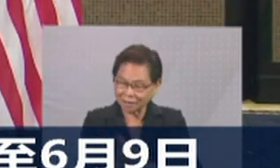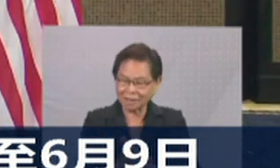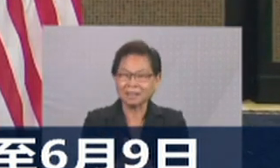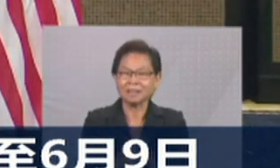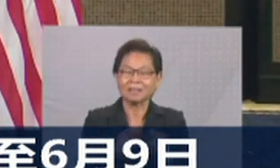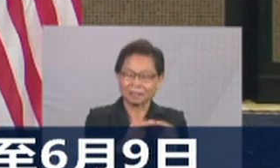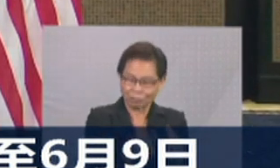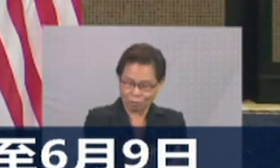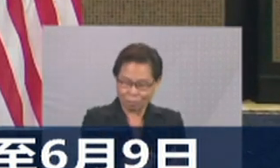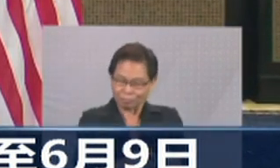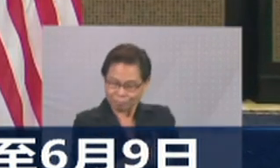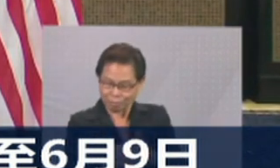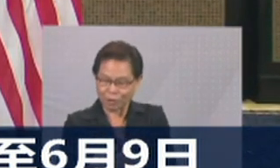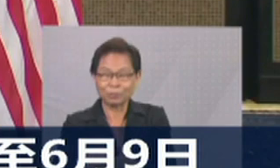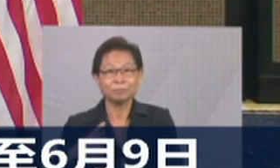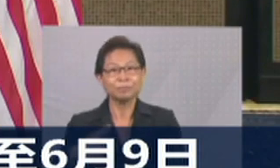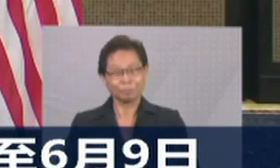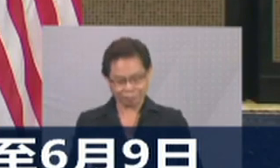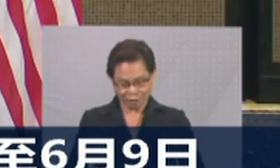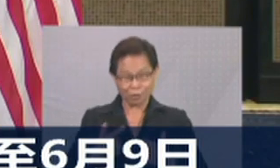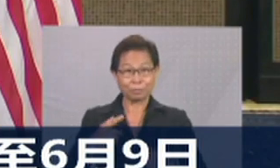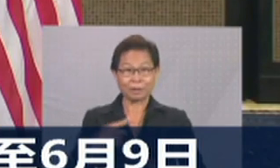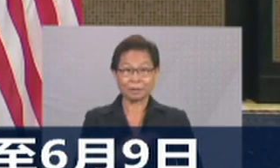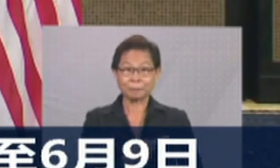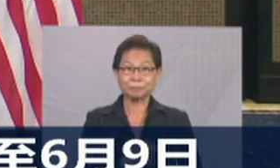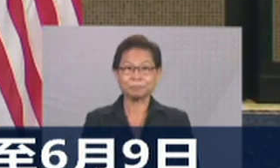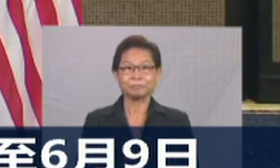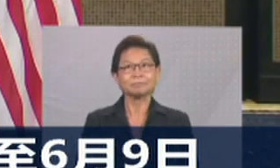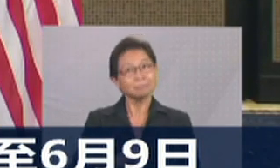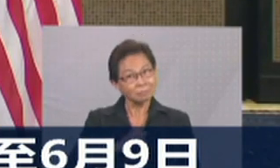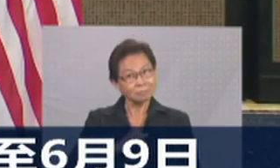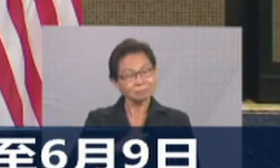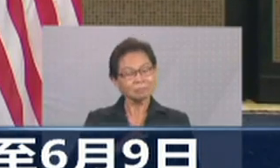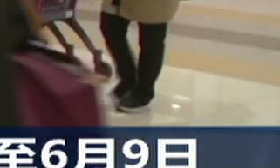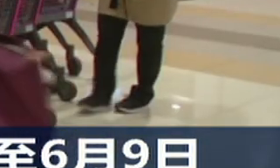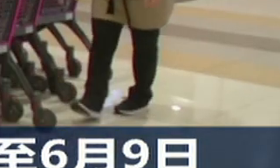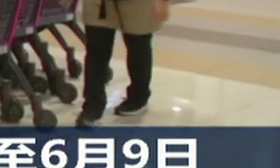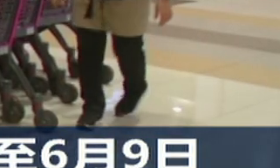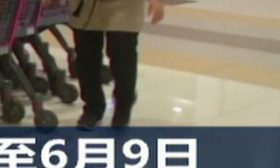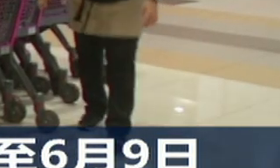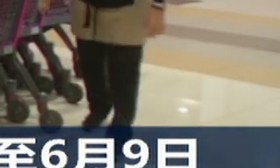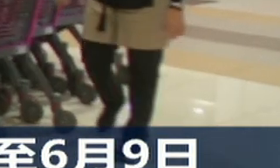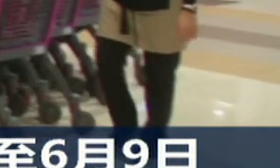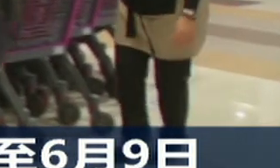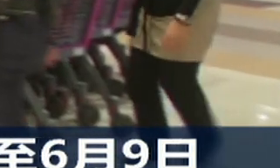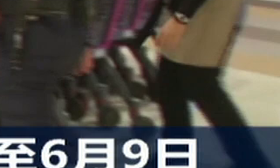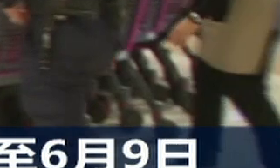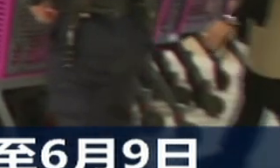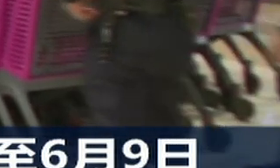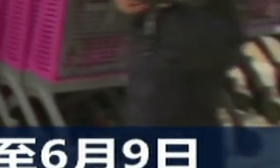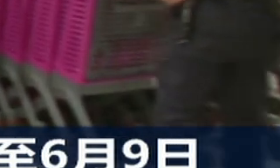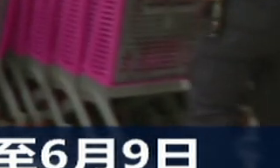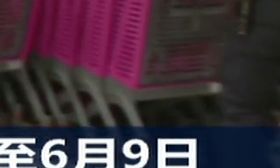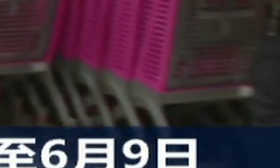稳定，经济也在逐步恢复，不过和病毒的对抗行动还没有结束。因此，在听取卫生部的建议之后，